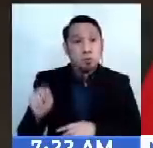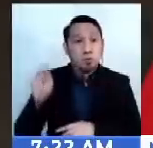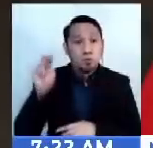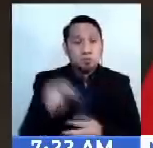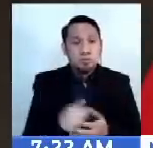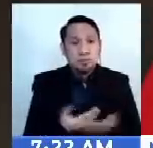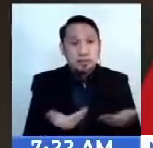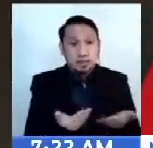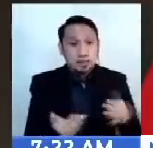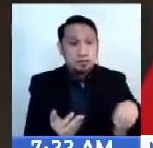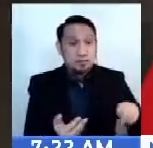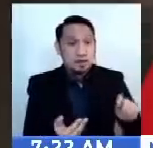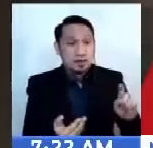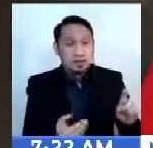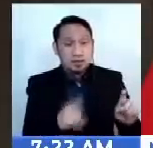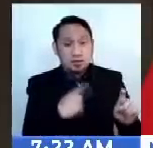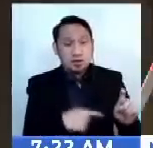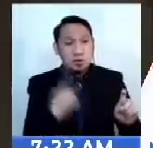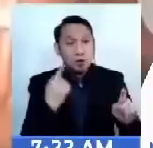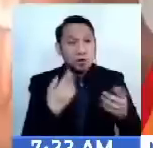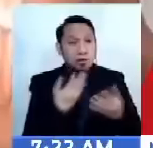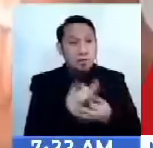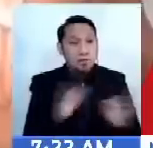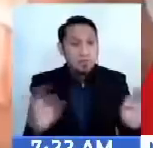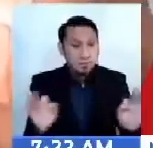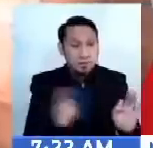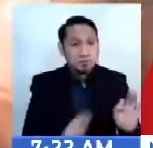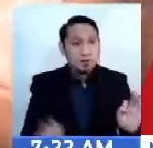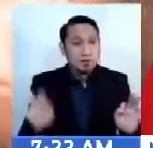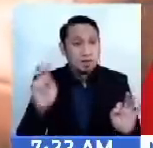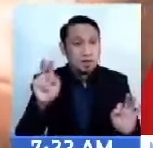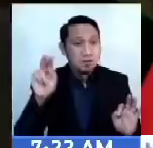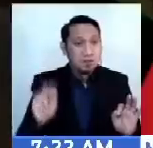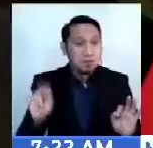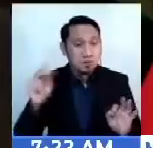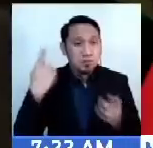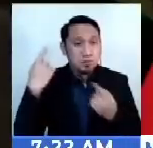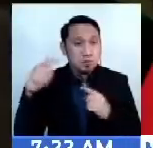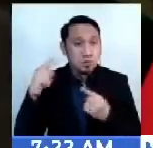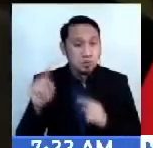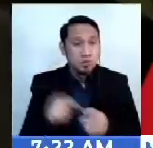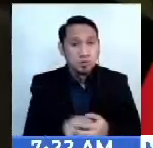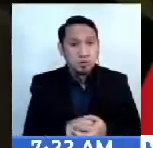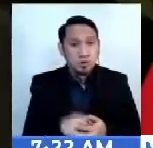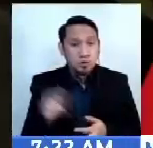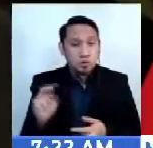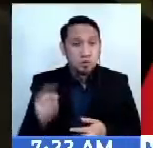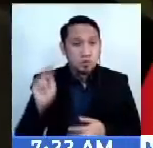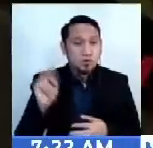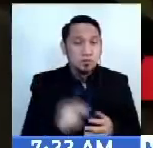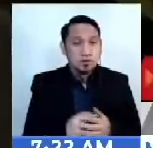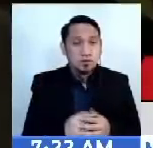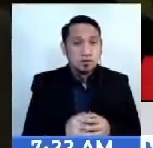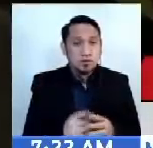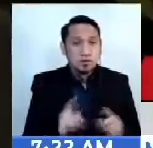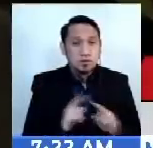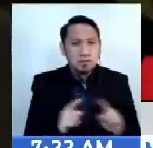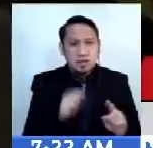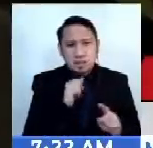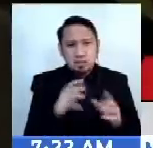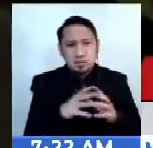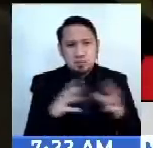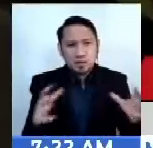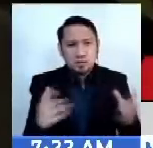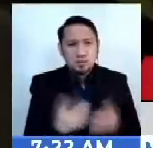sakay naman pa NLET o North Luzon Express Terminal para sa mga papuntang norte. Po, kaya lang po, hindi po ganun yung volume ng passenger sapagkat yung iba nga